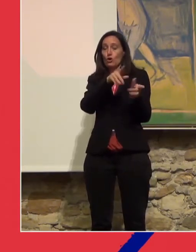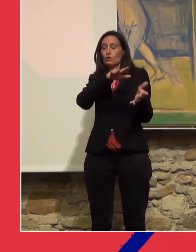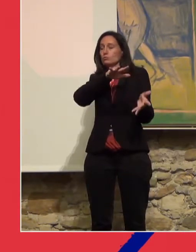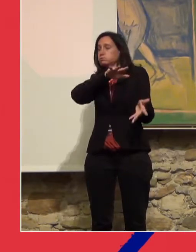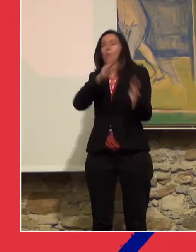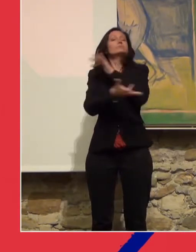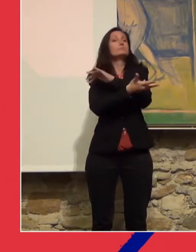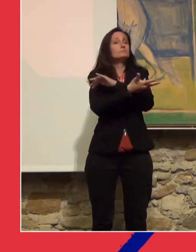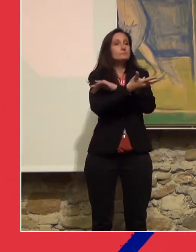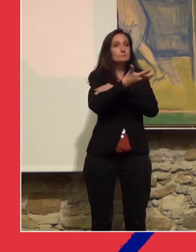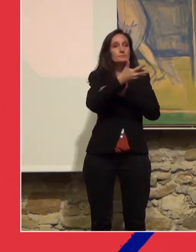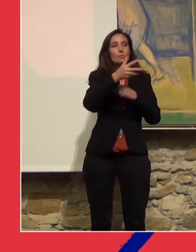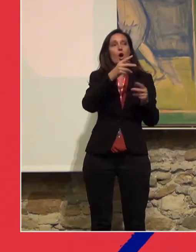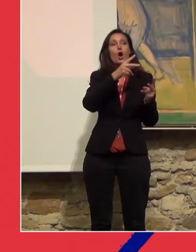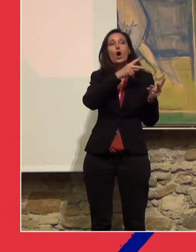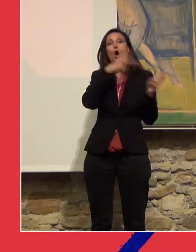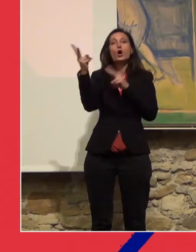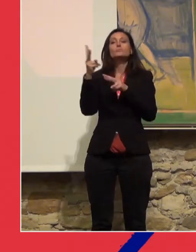Covid.